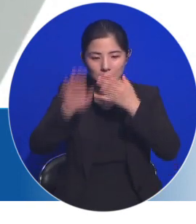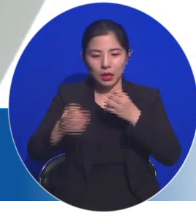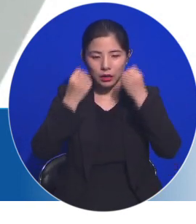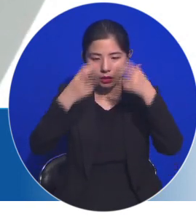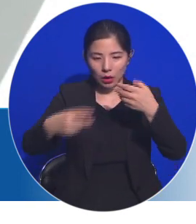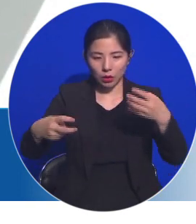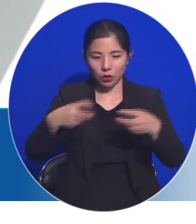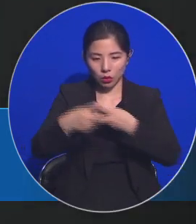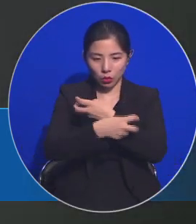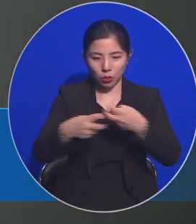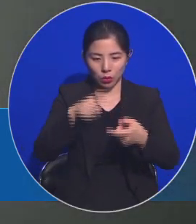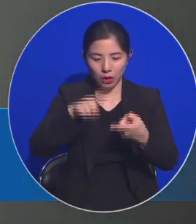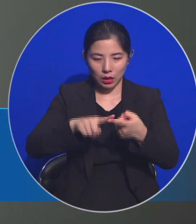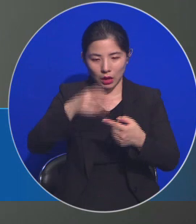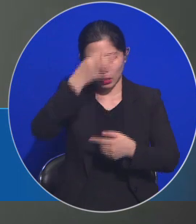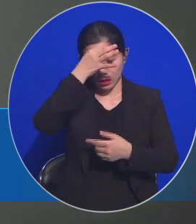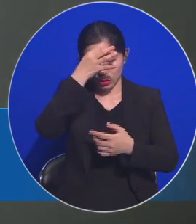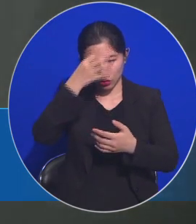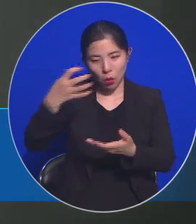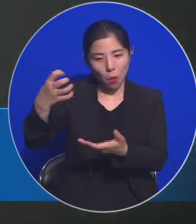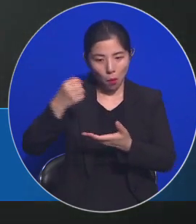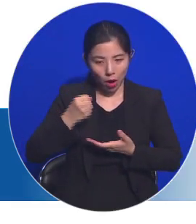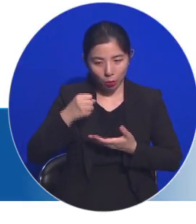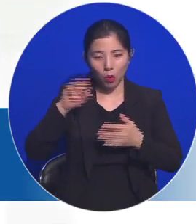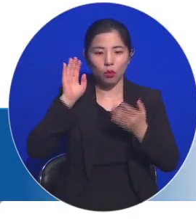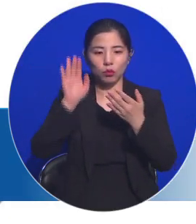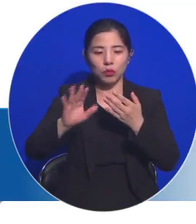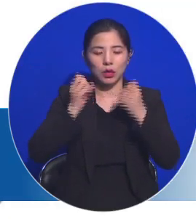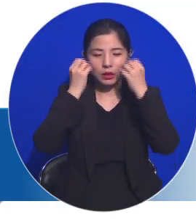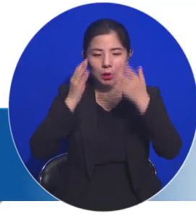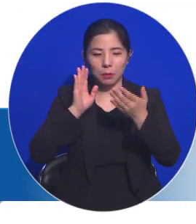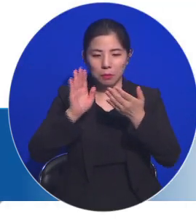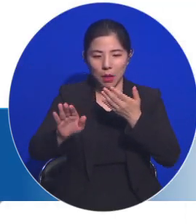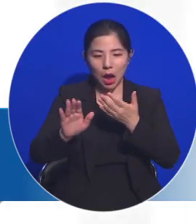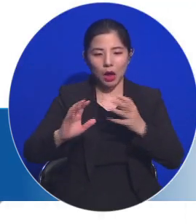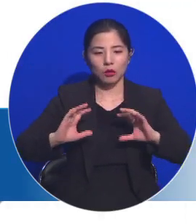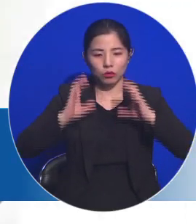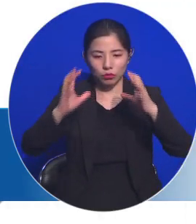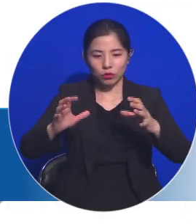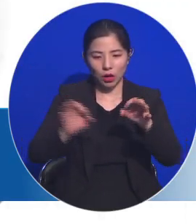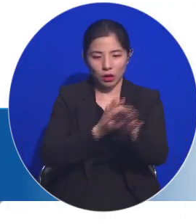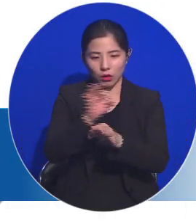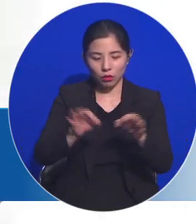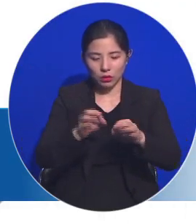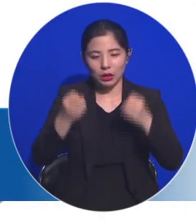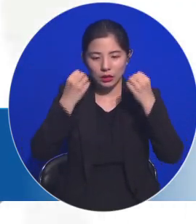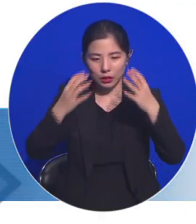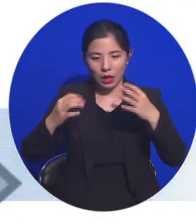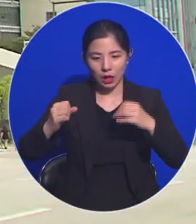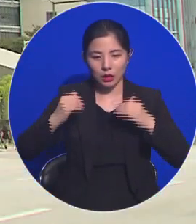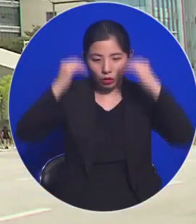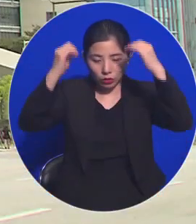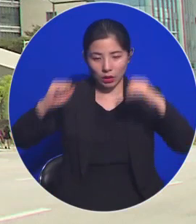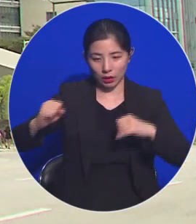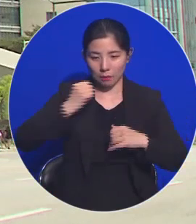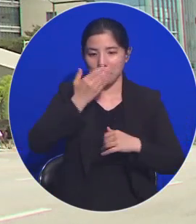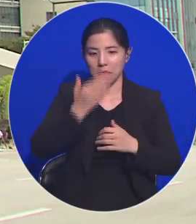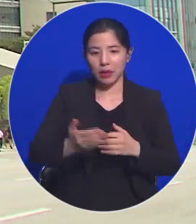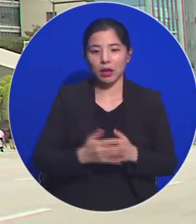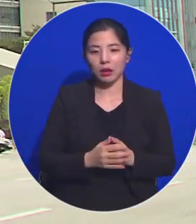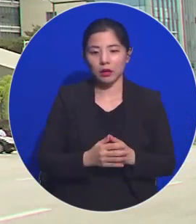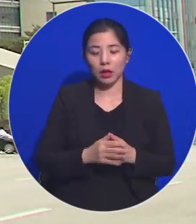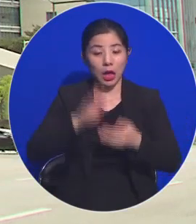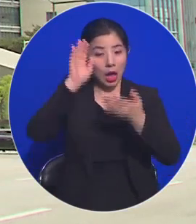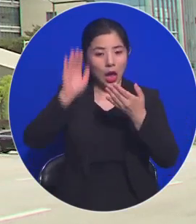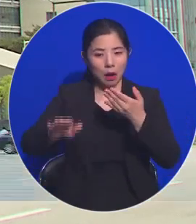원천기술 확보 함으로써 우리가 새로 다 갈 거니까 문제 신문 성장은 공격으로 써요 급등 기둥